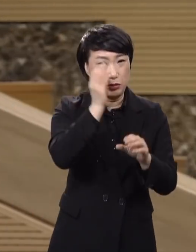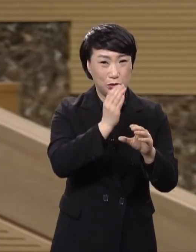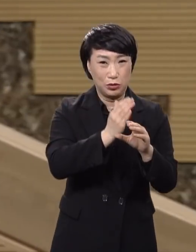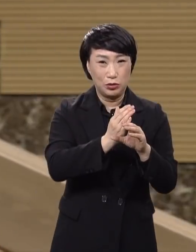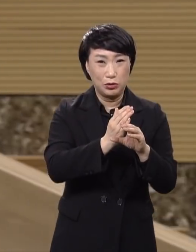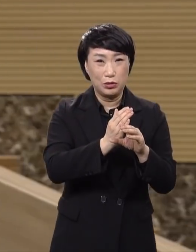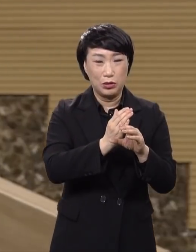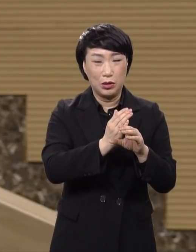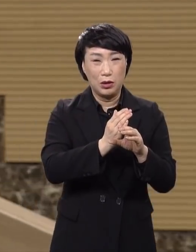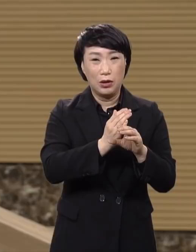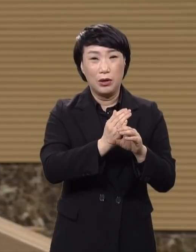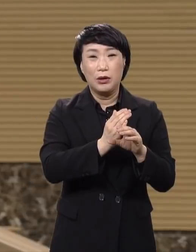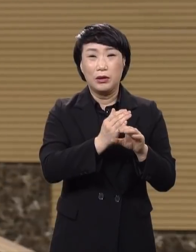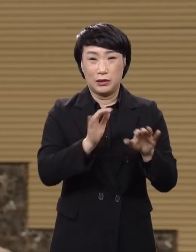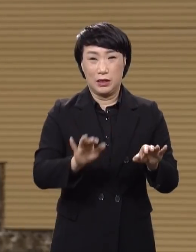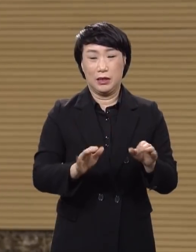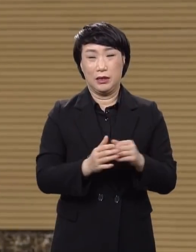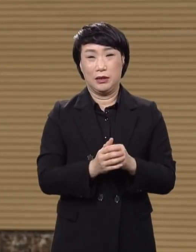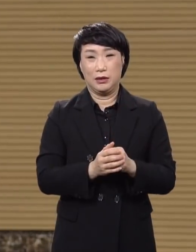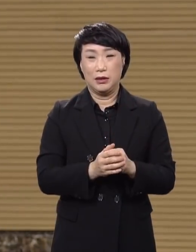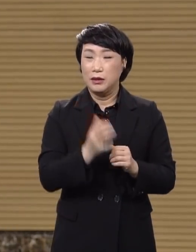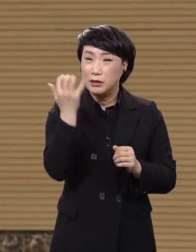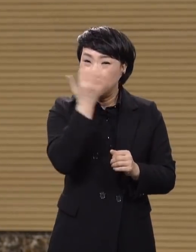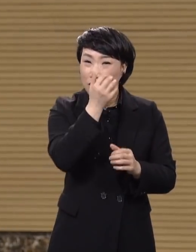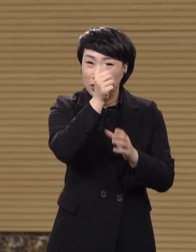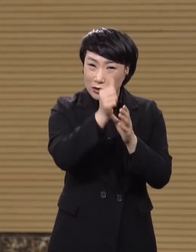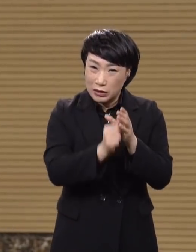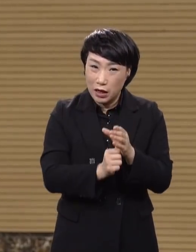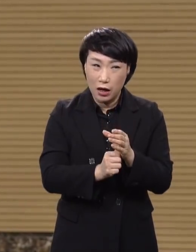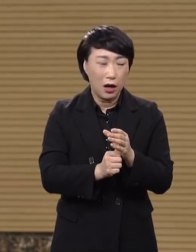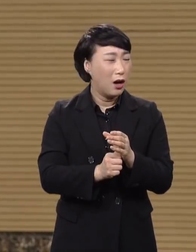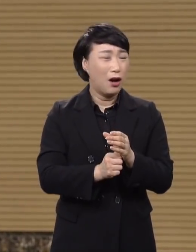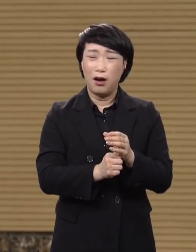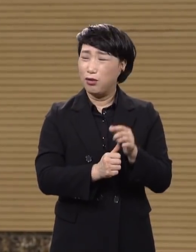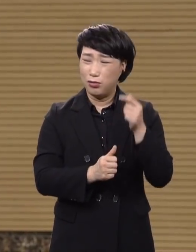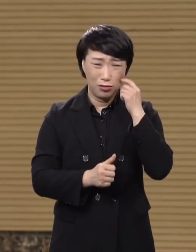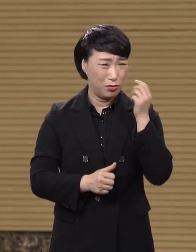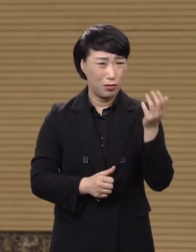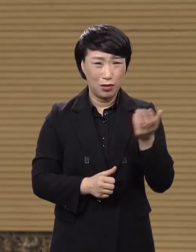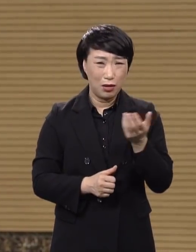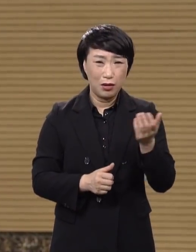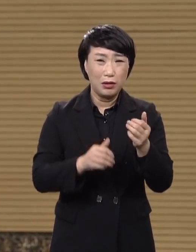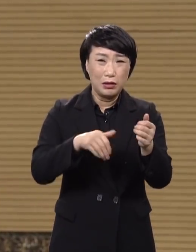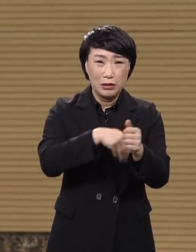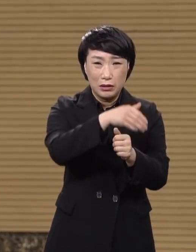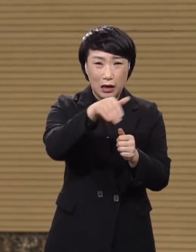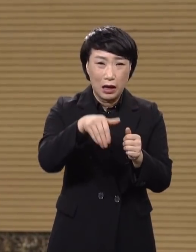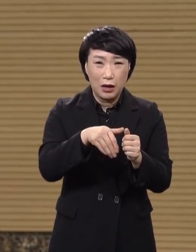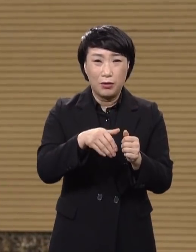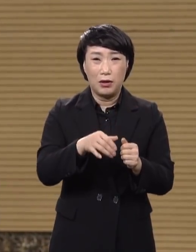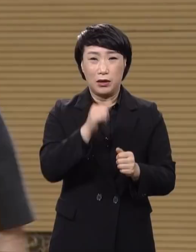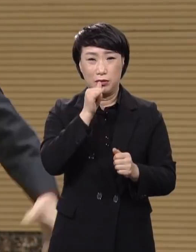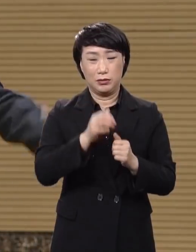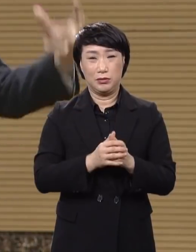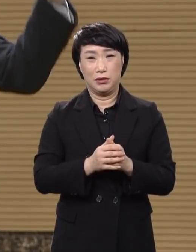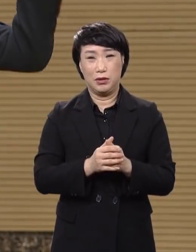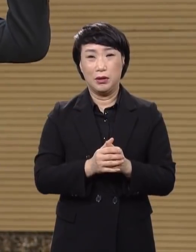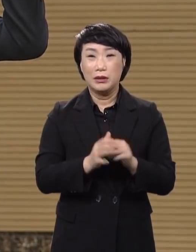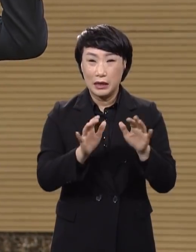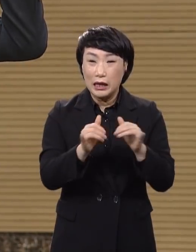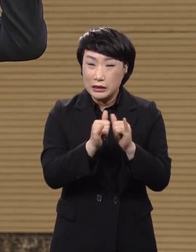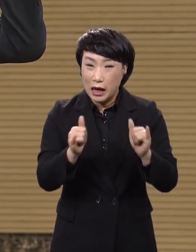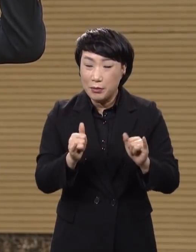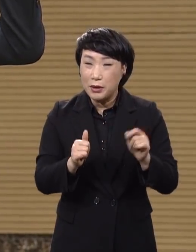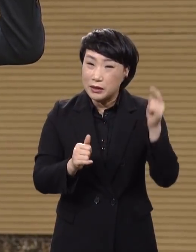미치듯이 날뛰며 그리고 성적 타락은 이루 말할 수 없는 상황 속에 있으며